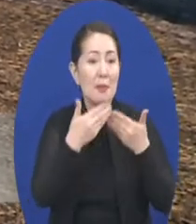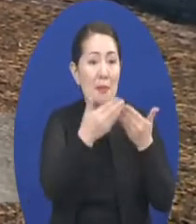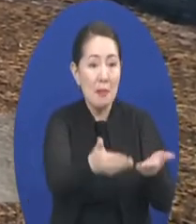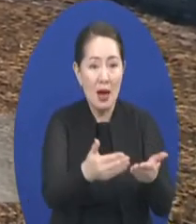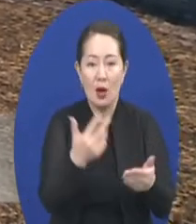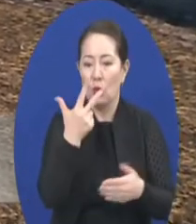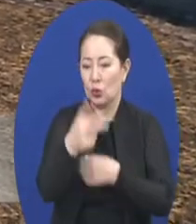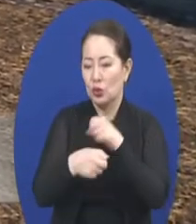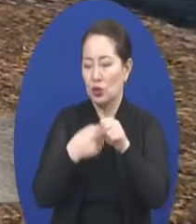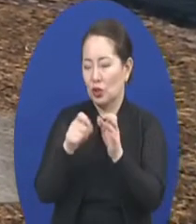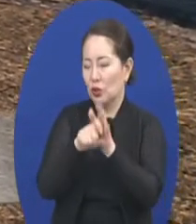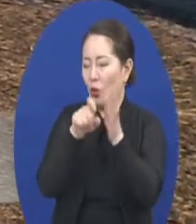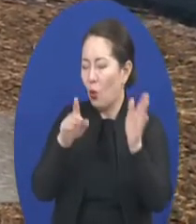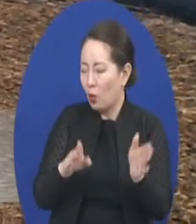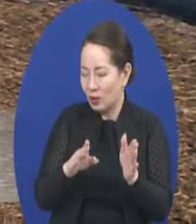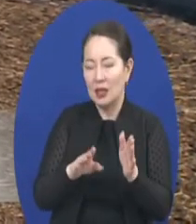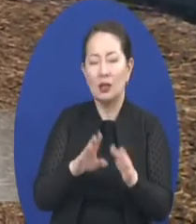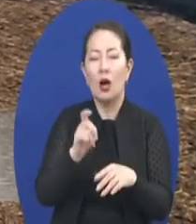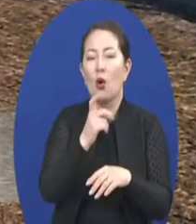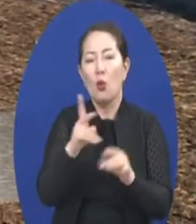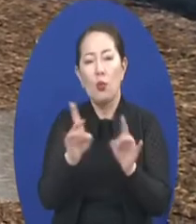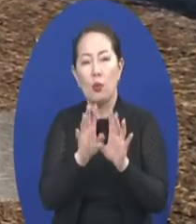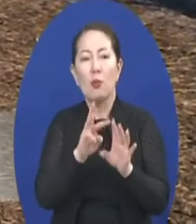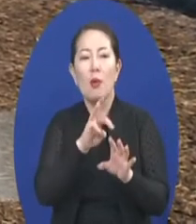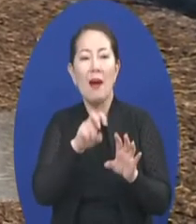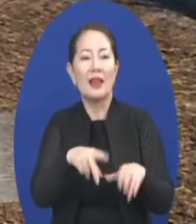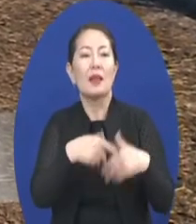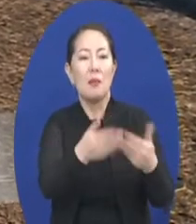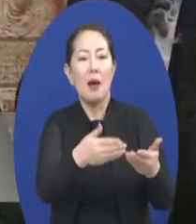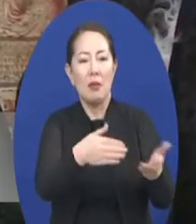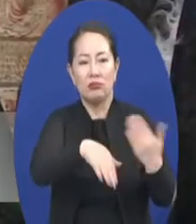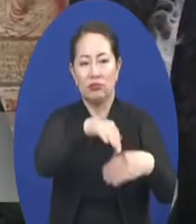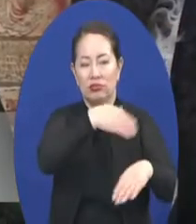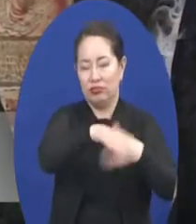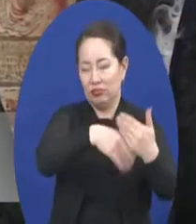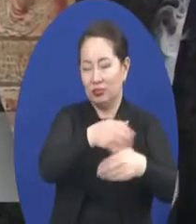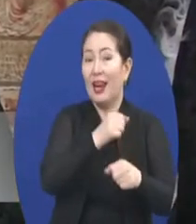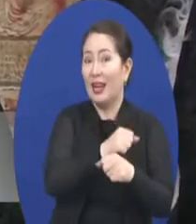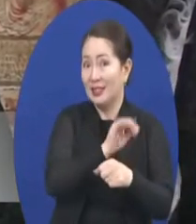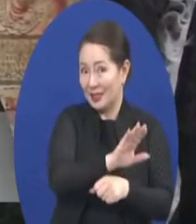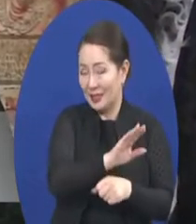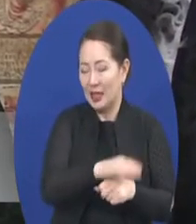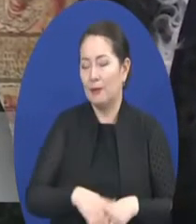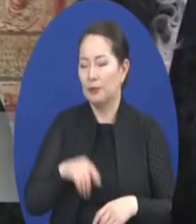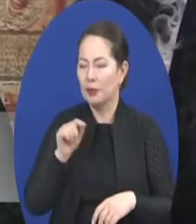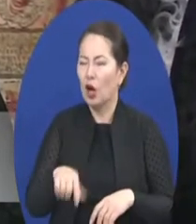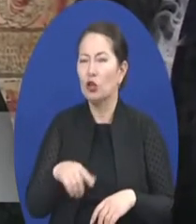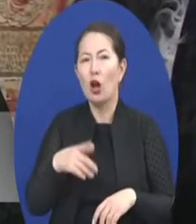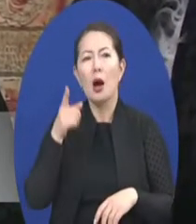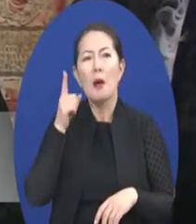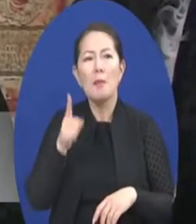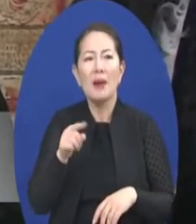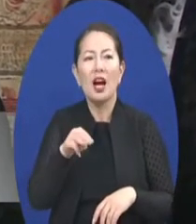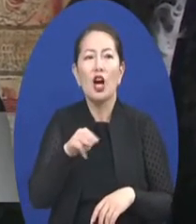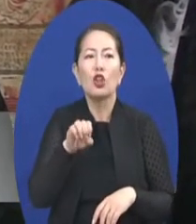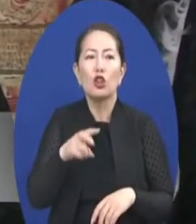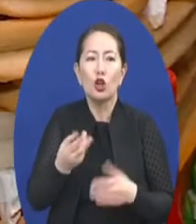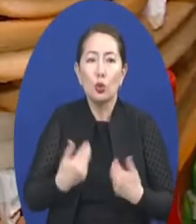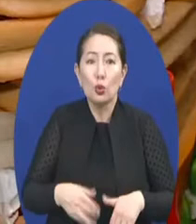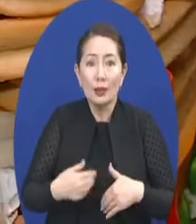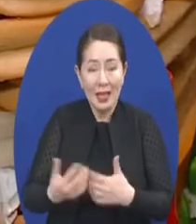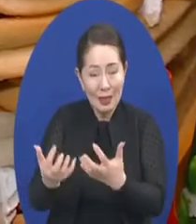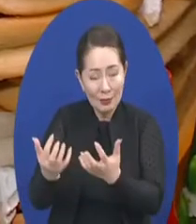хугацаатайгаар ямар ч одоо хүүгээр одоо ингэж олгоод малжуулаад ажиллаж байгаа. Цэрэн Ямих энэ авар 1000 гаруй төл хүлээж